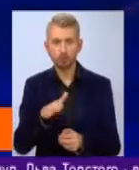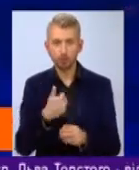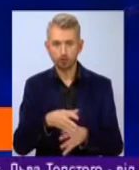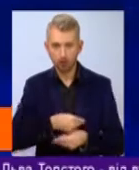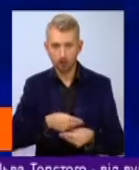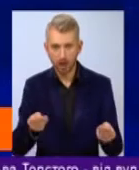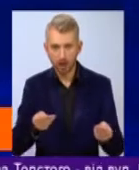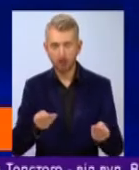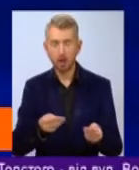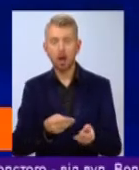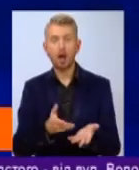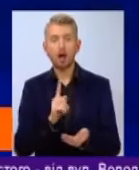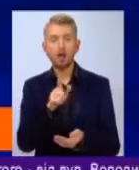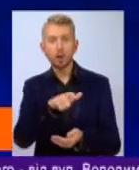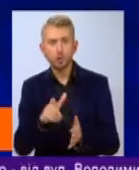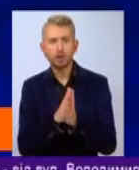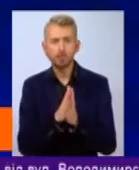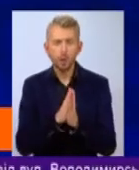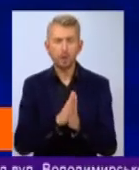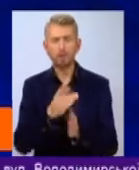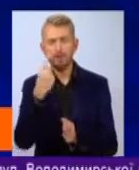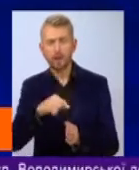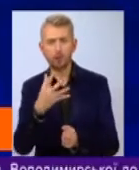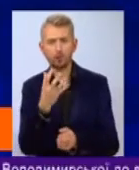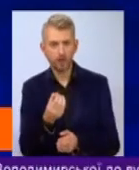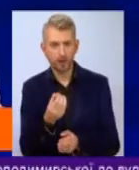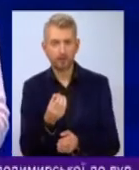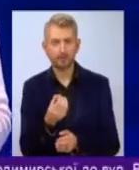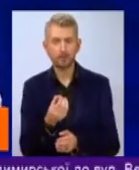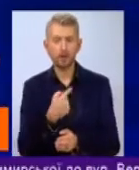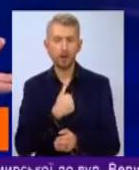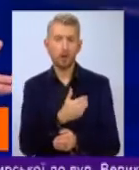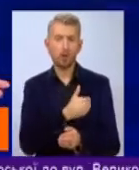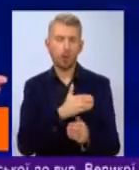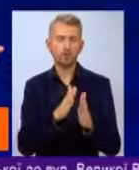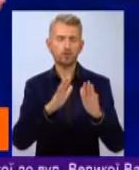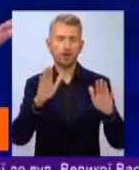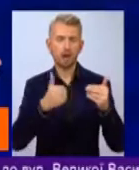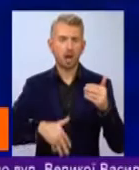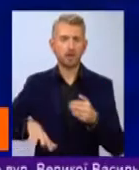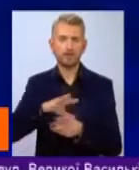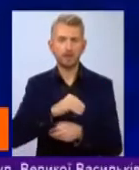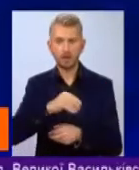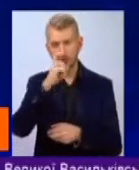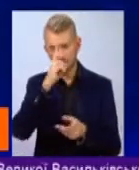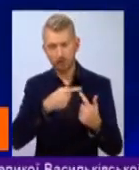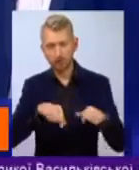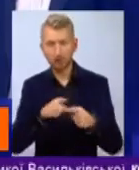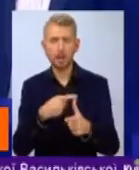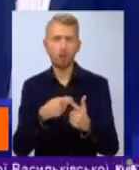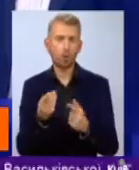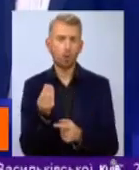але люди просять, вимагають ще, і я хочу закликати всіх, державні органи або